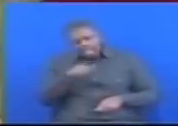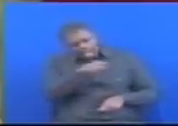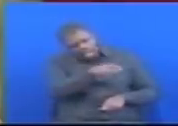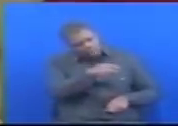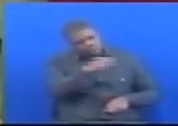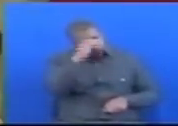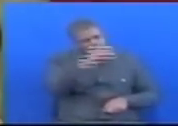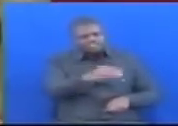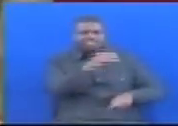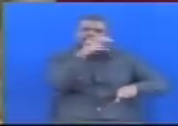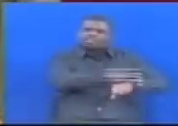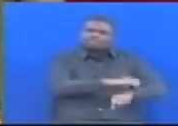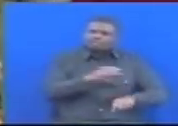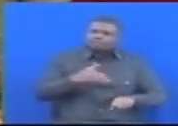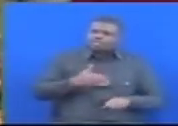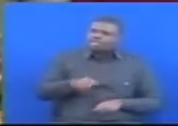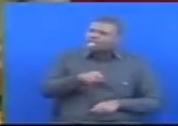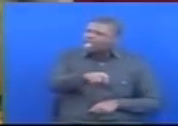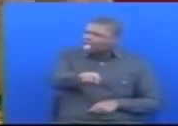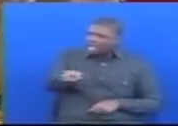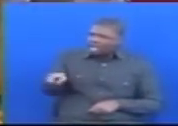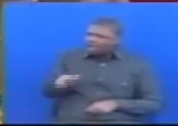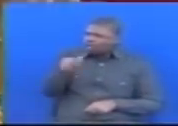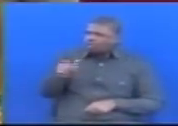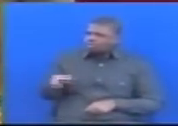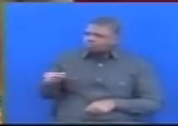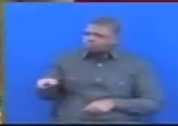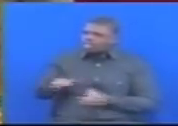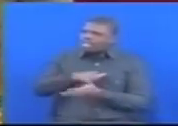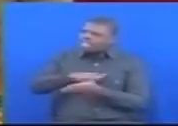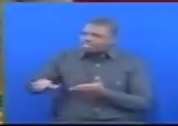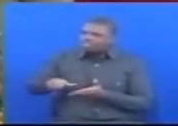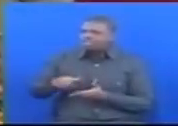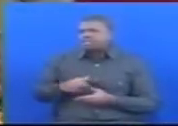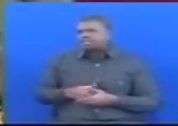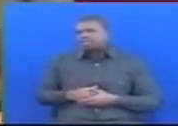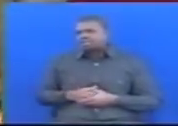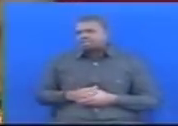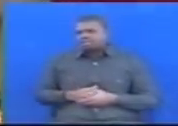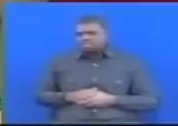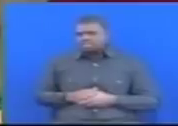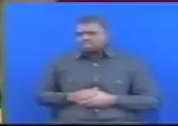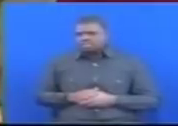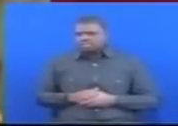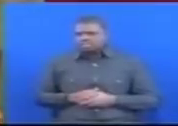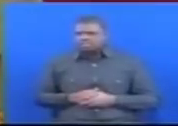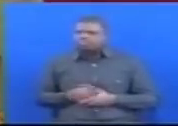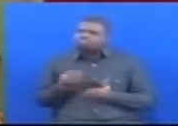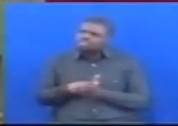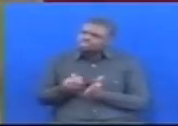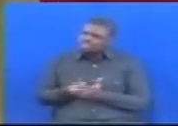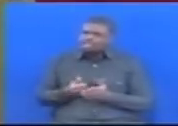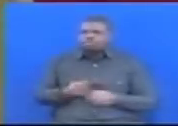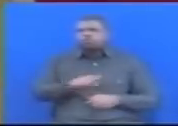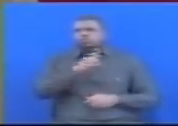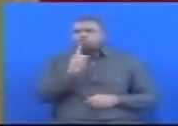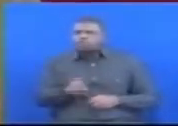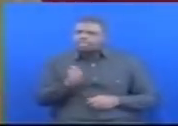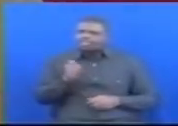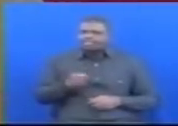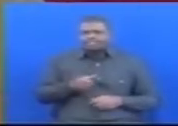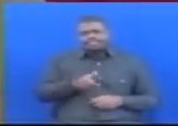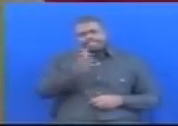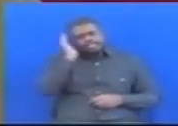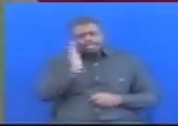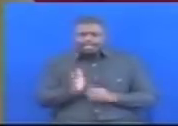polisi wanazikamata na kuwataka hawa watu walipe pesa. Swali langu, je, serikali